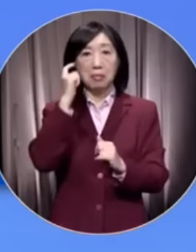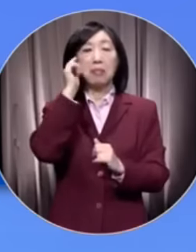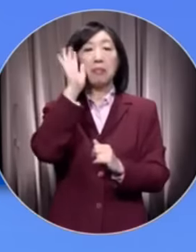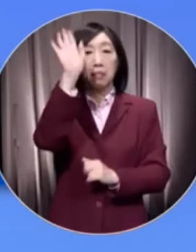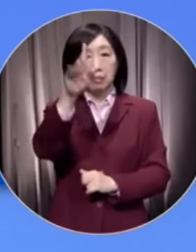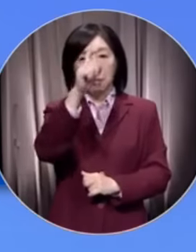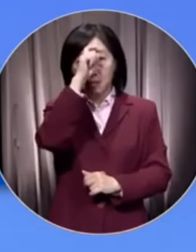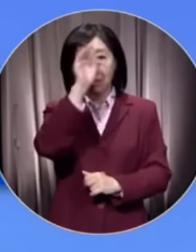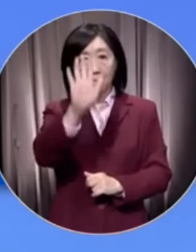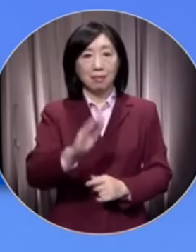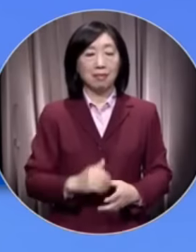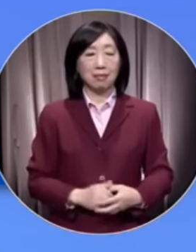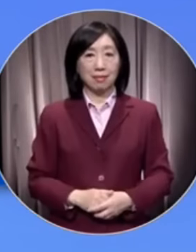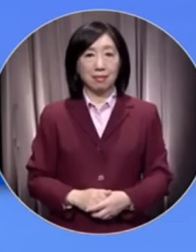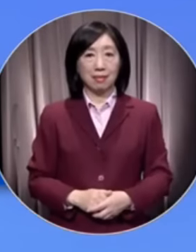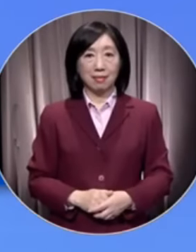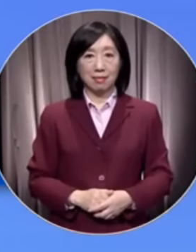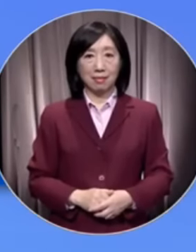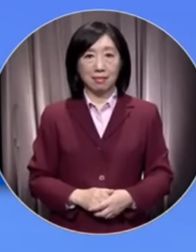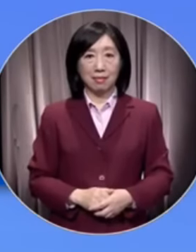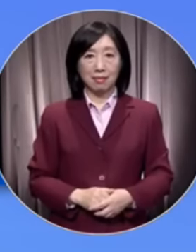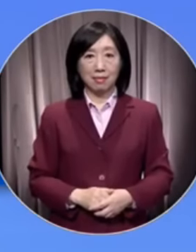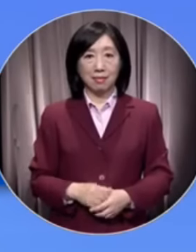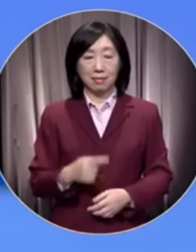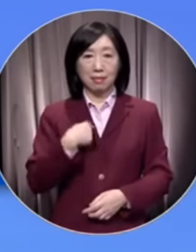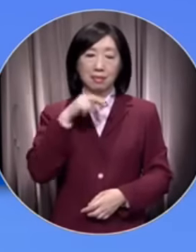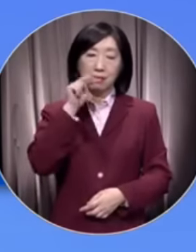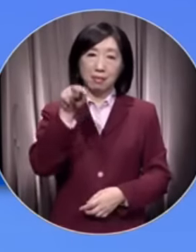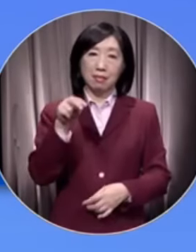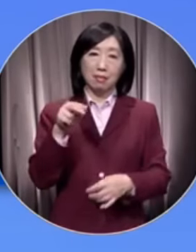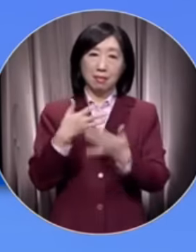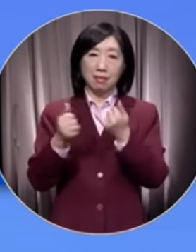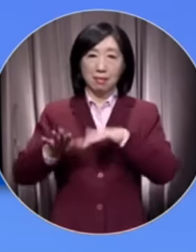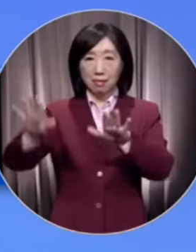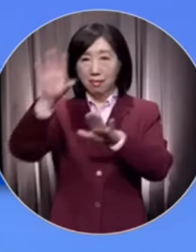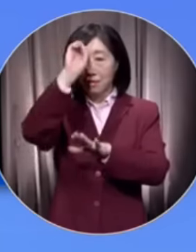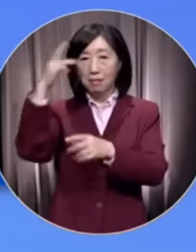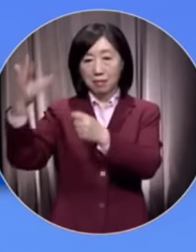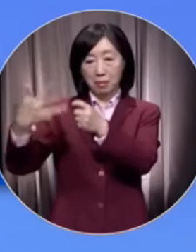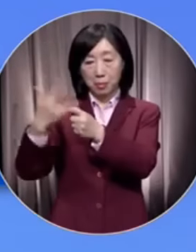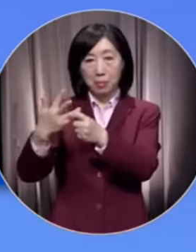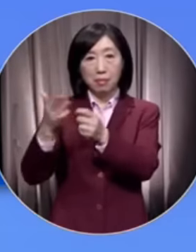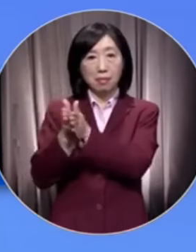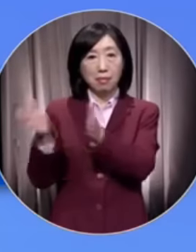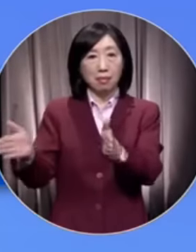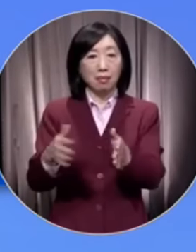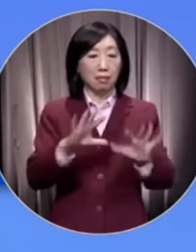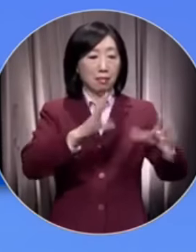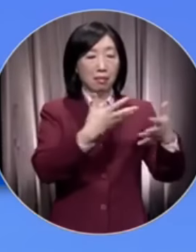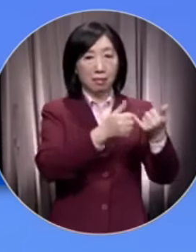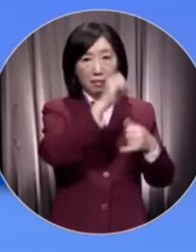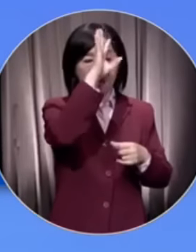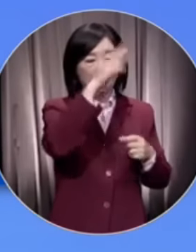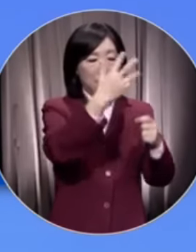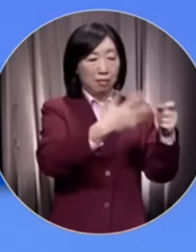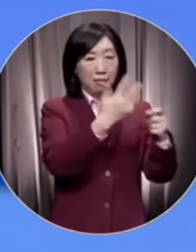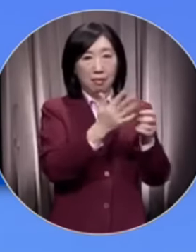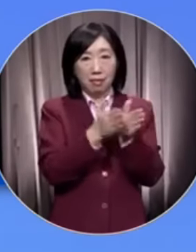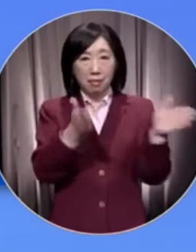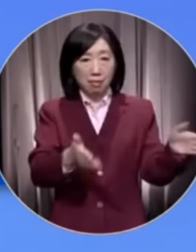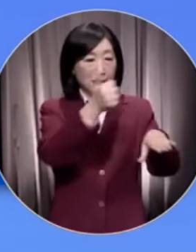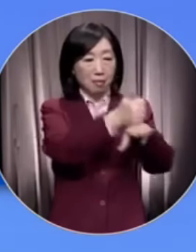希望。我看到民进党执政了8年，国民党也执政了